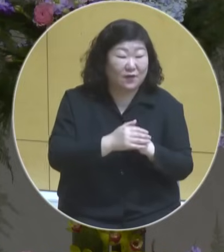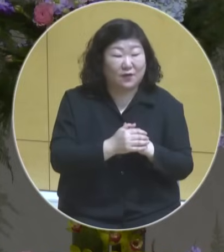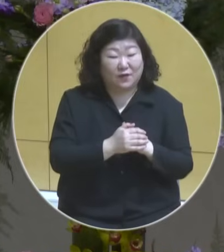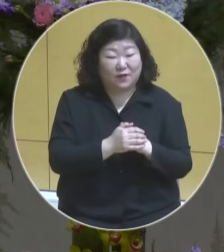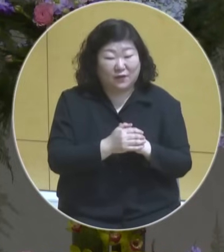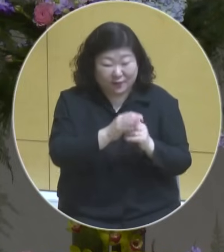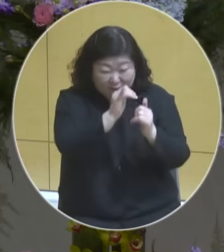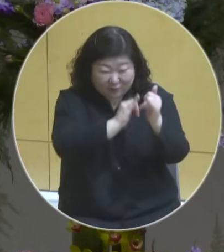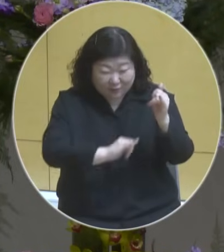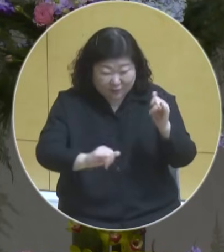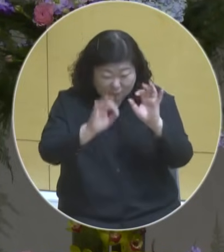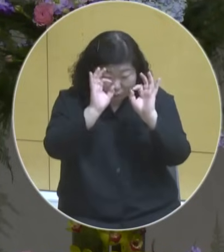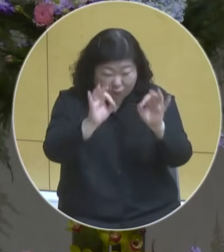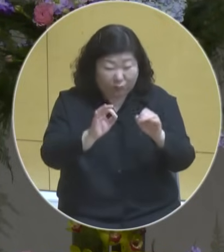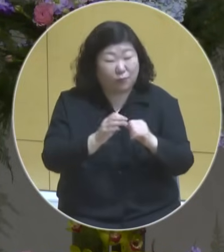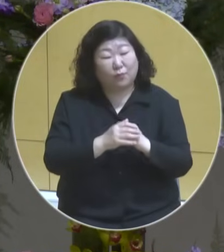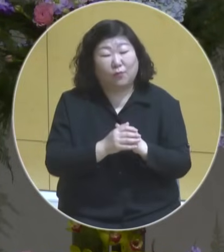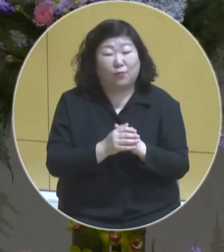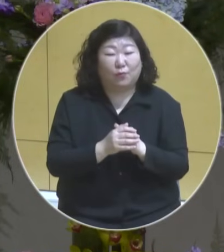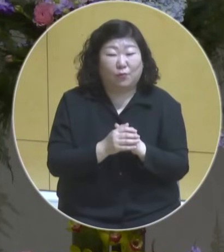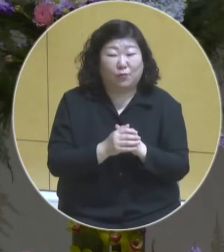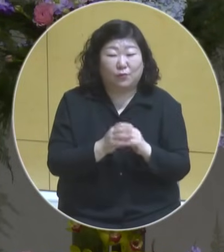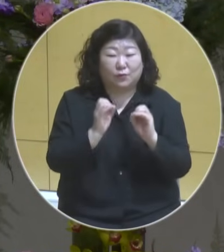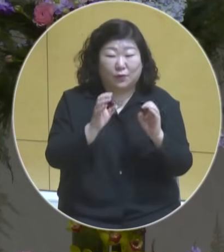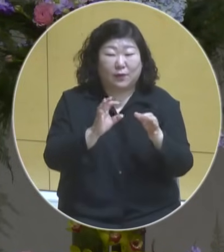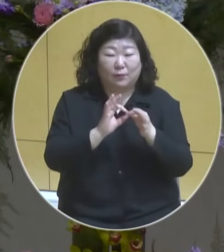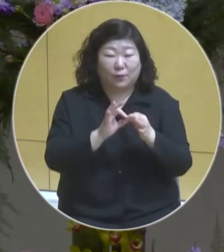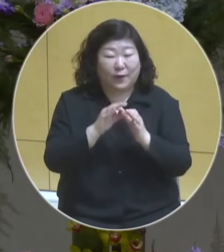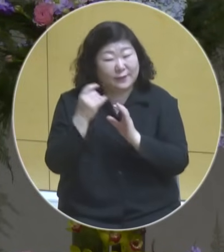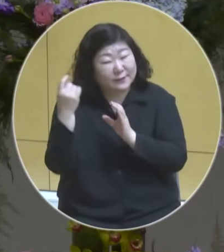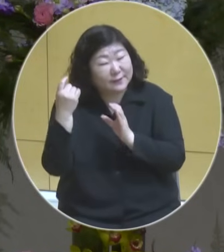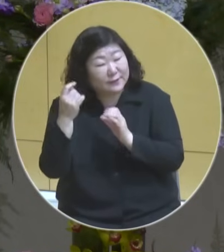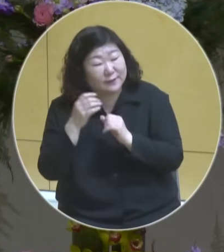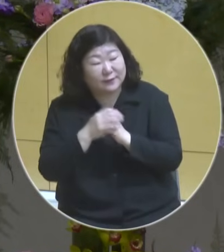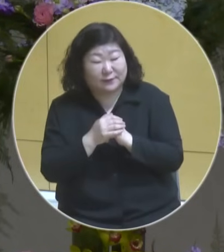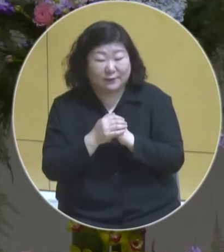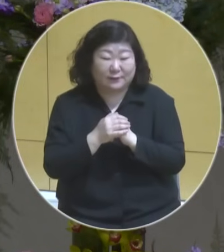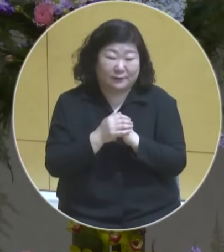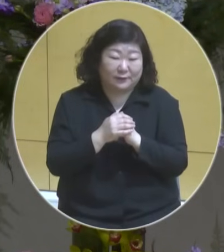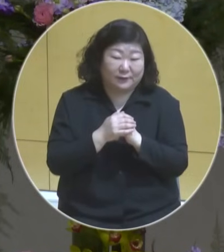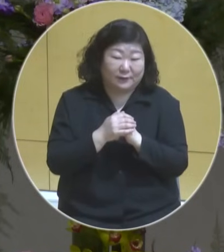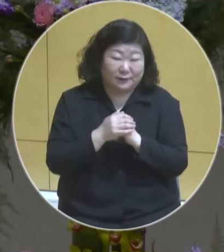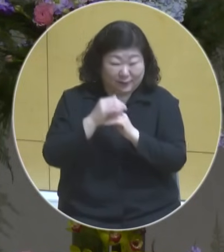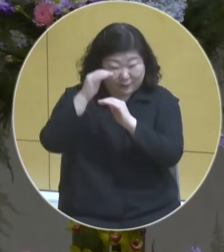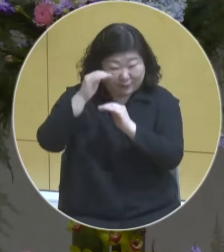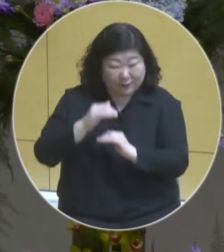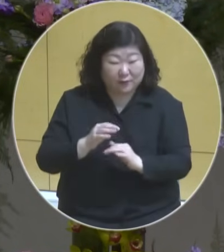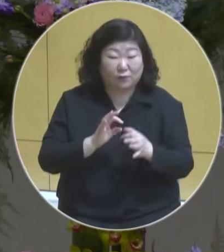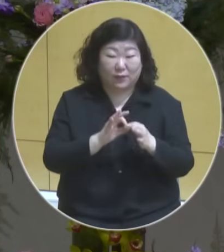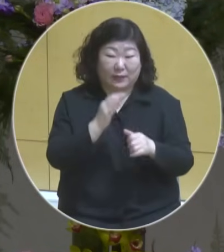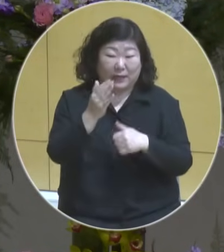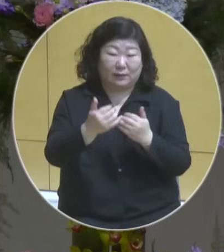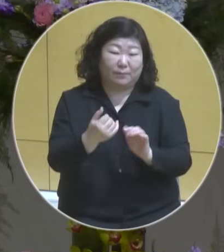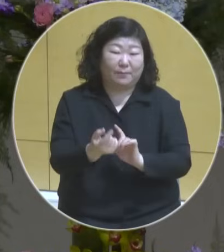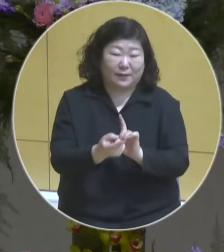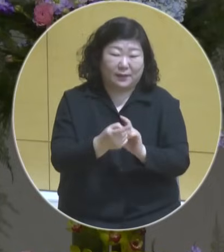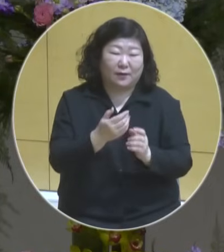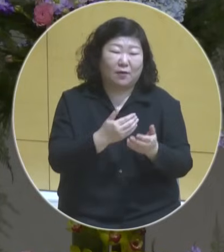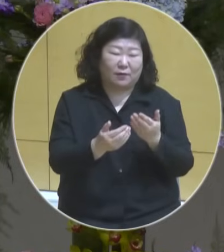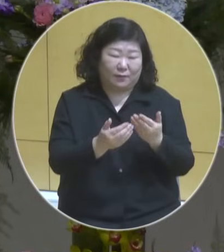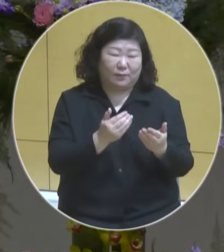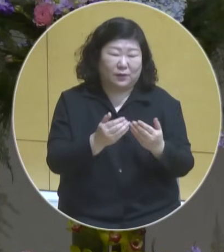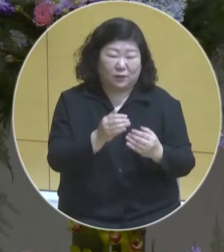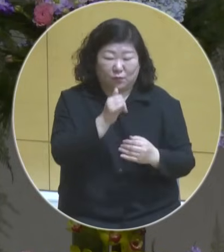역사를 보고 또 그 선교사님 통해서 듣는 기독교적인 세계관을 통해서 하나님을 만난 그런 역사들을 경험하게